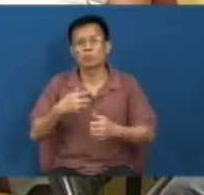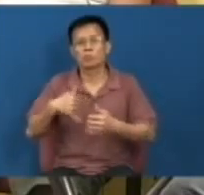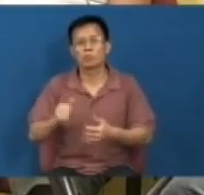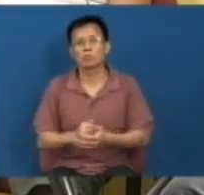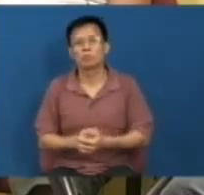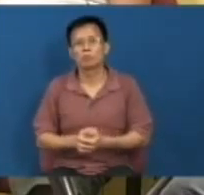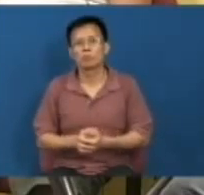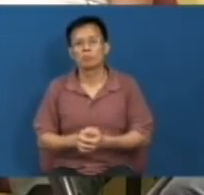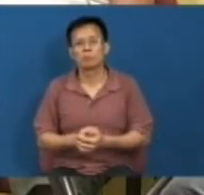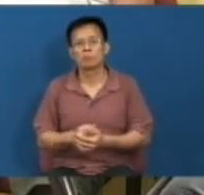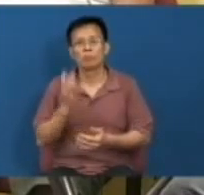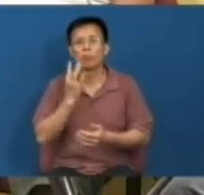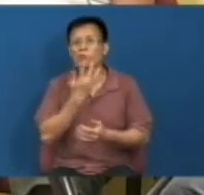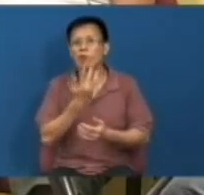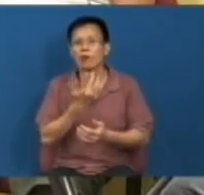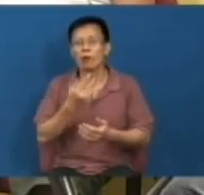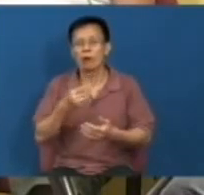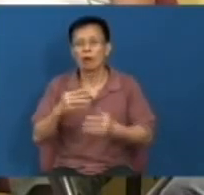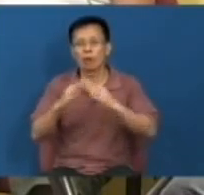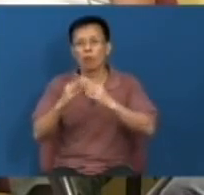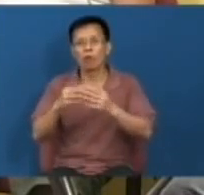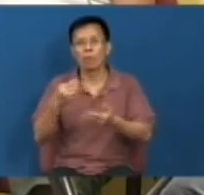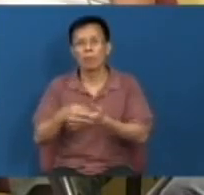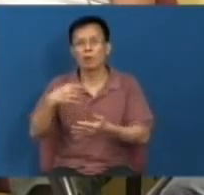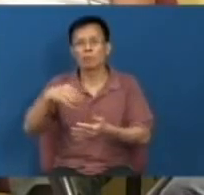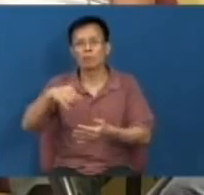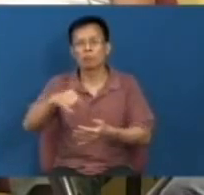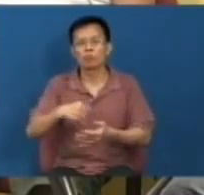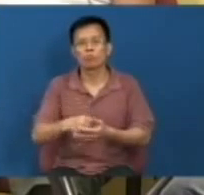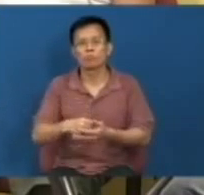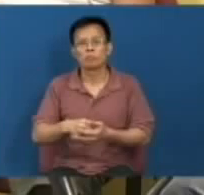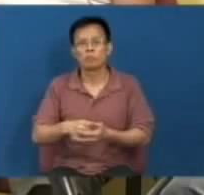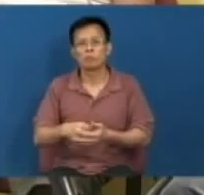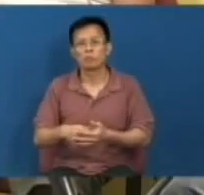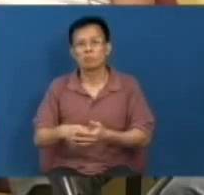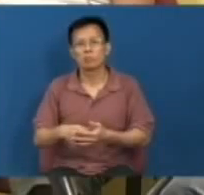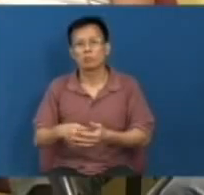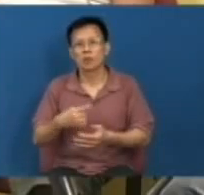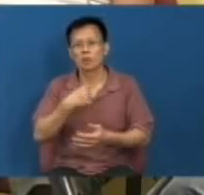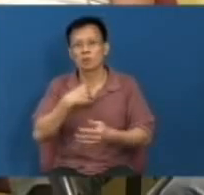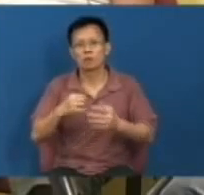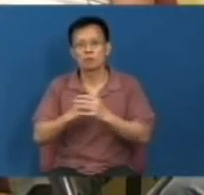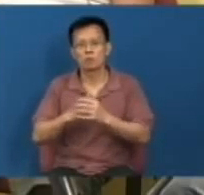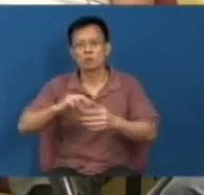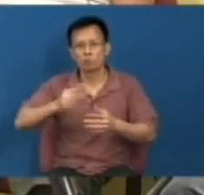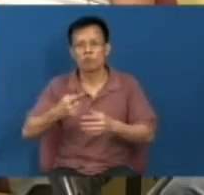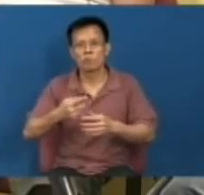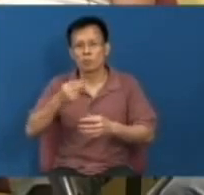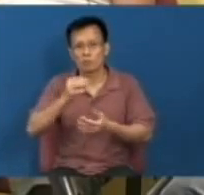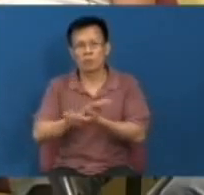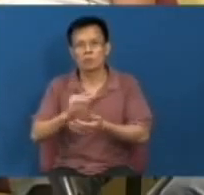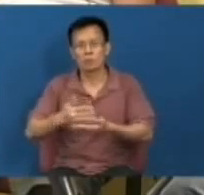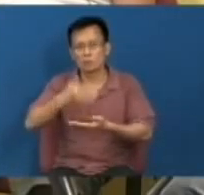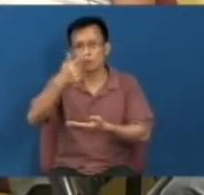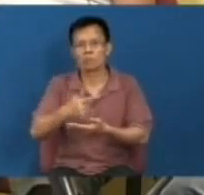咁唔係點啊？ 屋又買唔翻嘅，一半都買唔到。 我哋淨係要求佢，我哋淨係要求佢換翻間七年樓俾我，佢哋都覺得咁